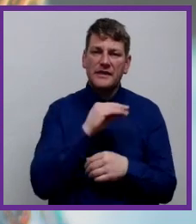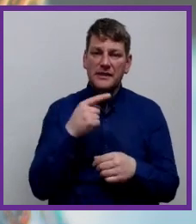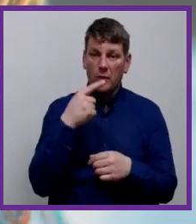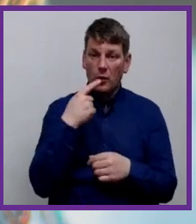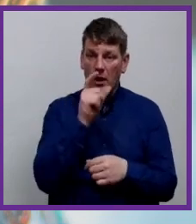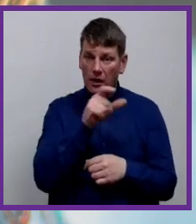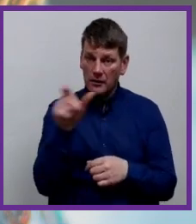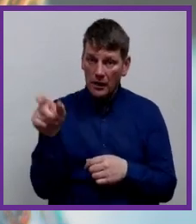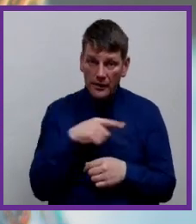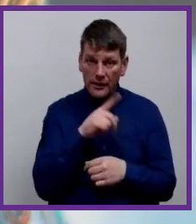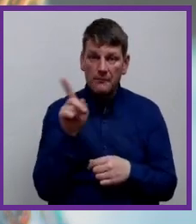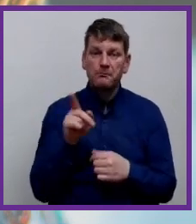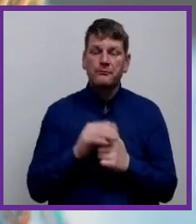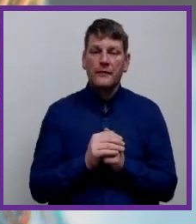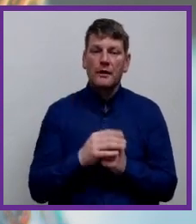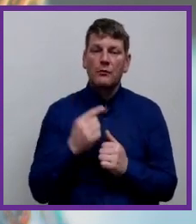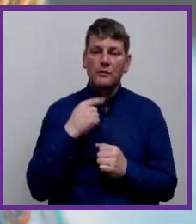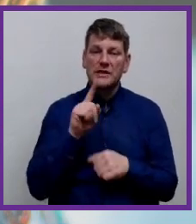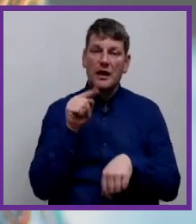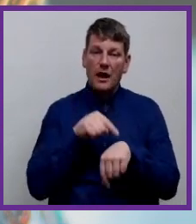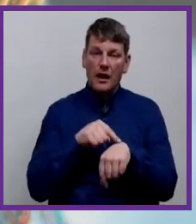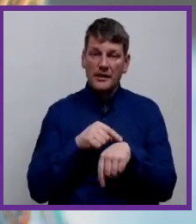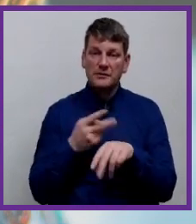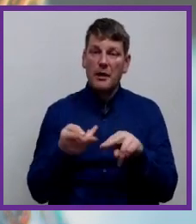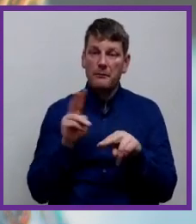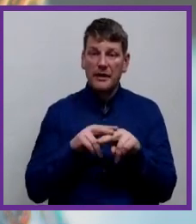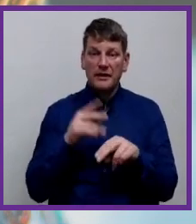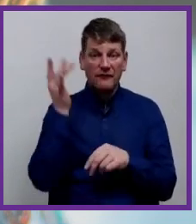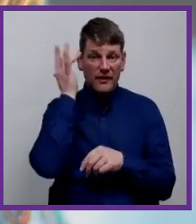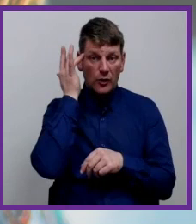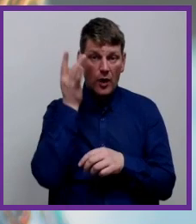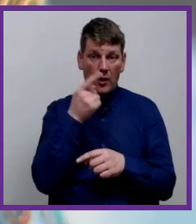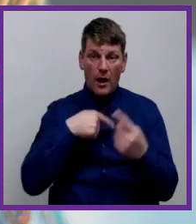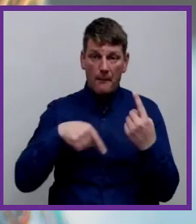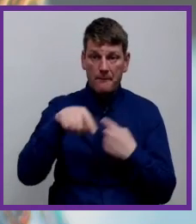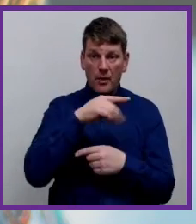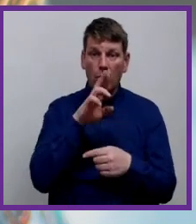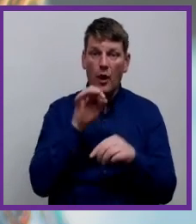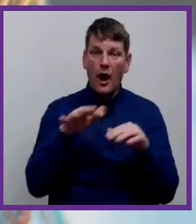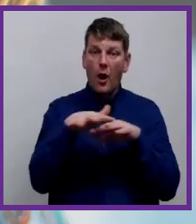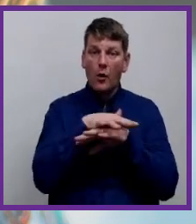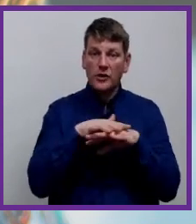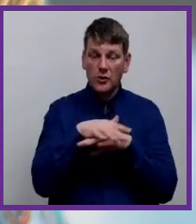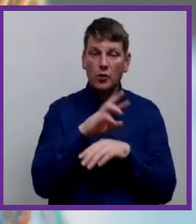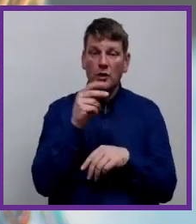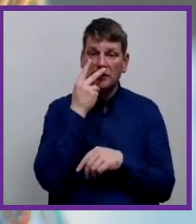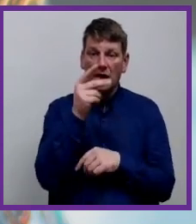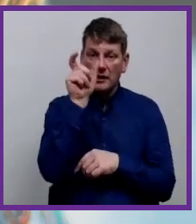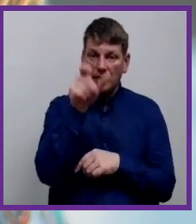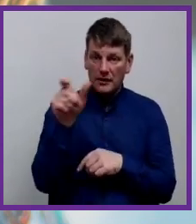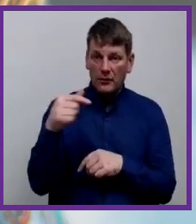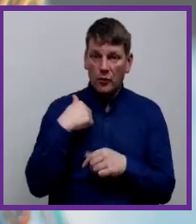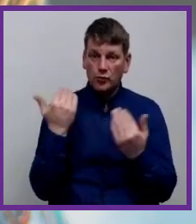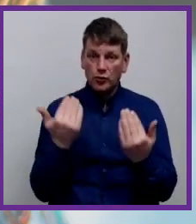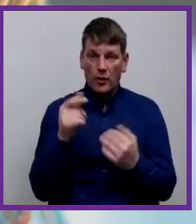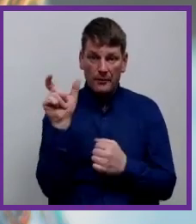runātājiem. Mums ir laiks vēl papildus viedokļu apmaiņai. No auditorijas, no skatītājiem mums